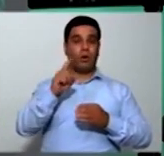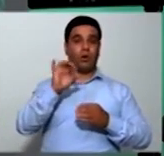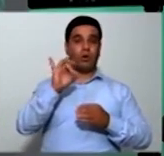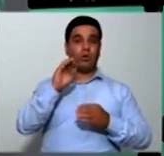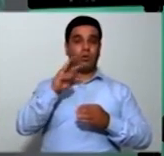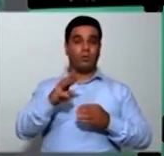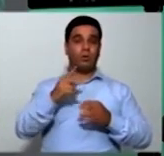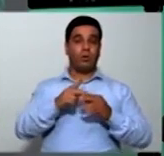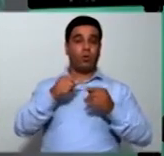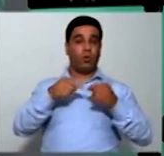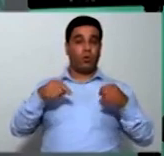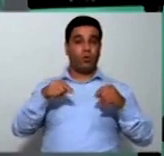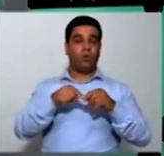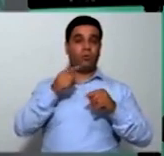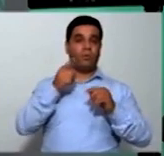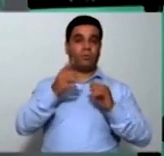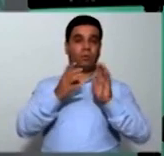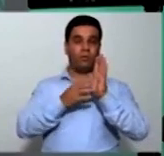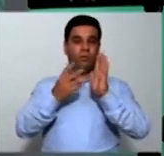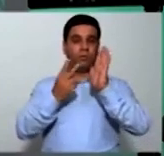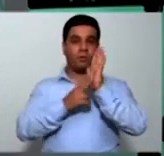Xorazm okruglarida